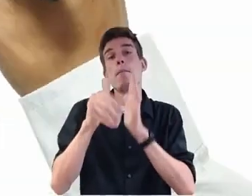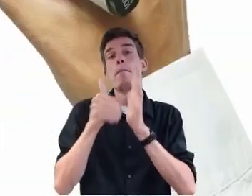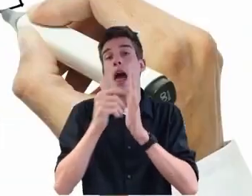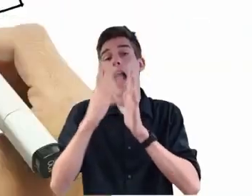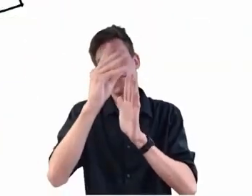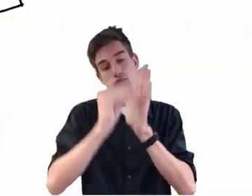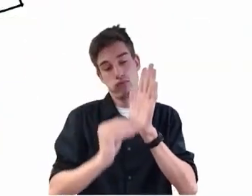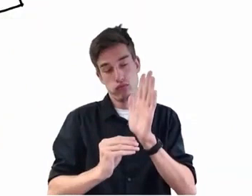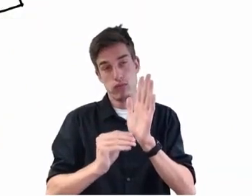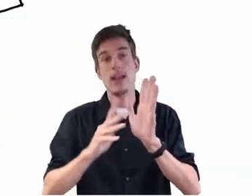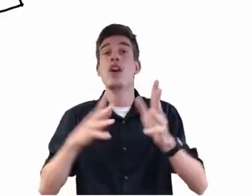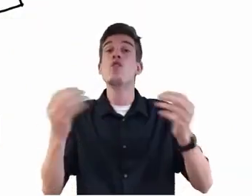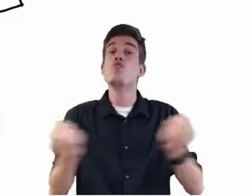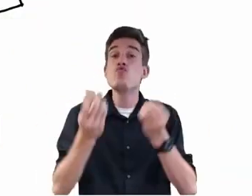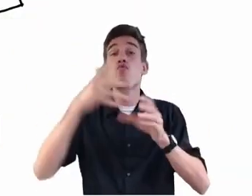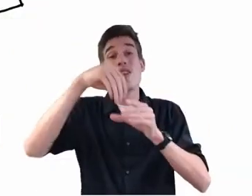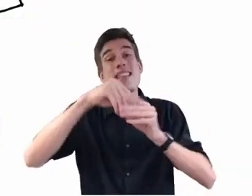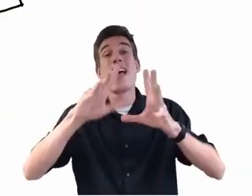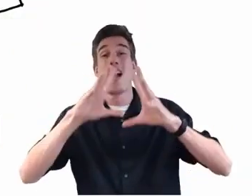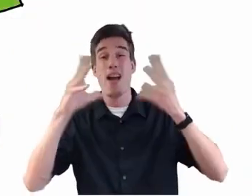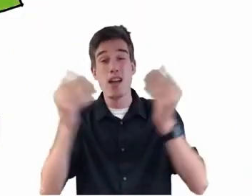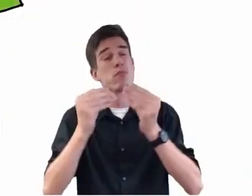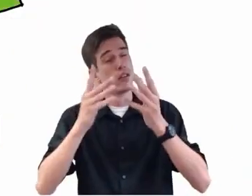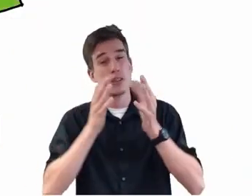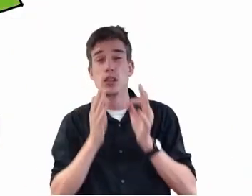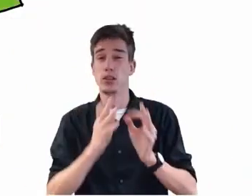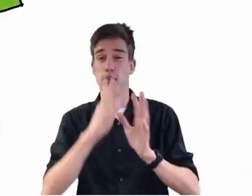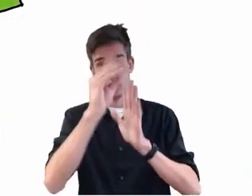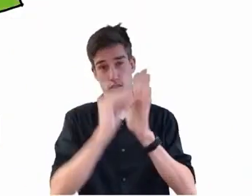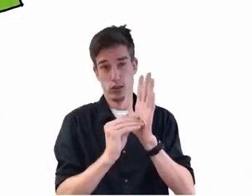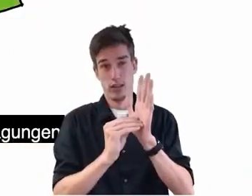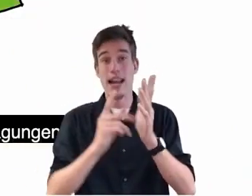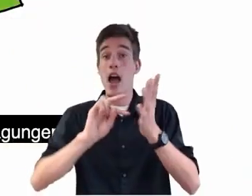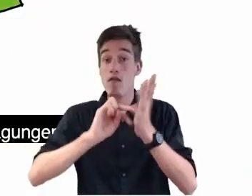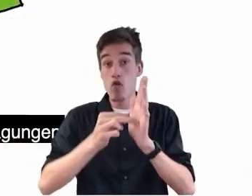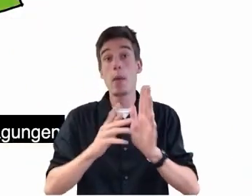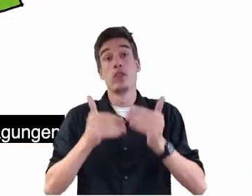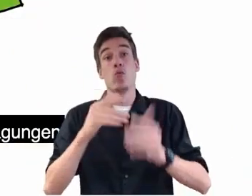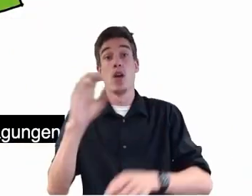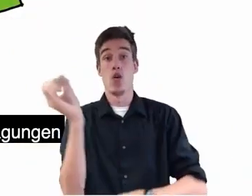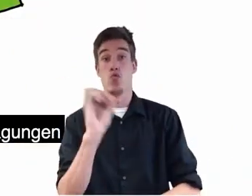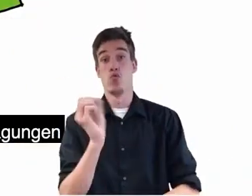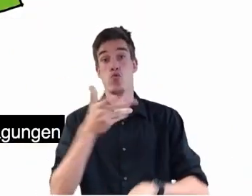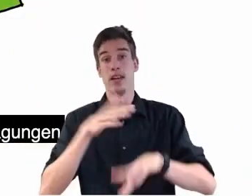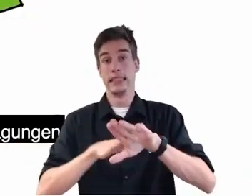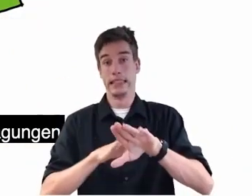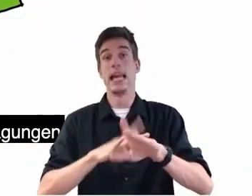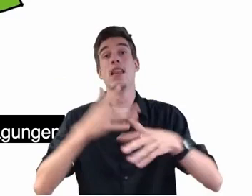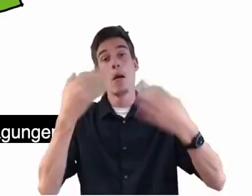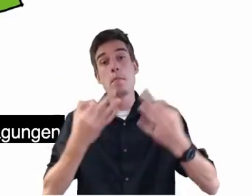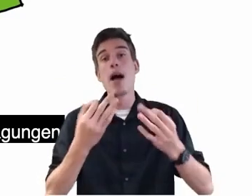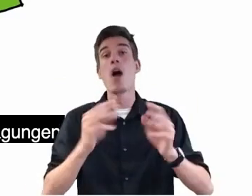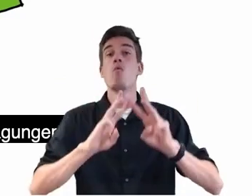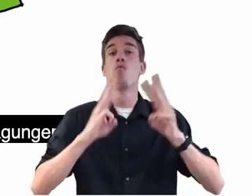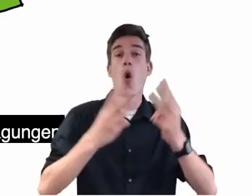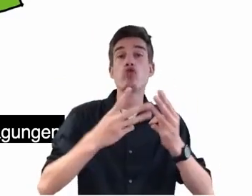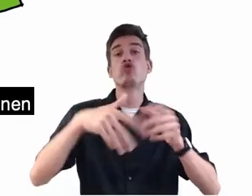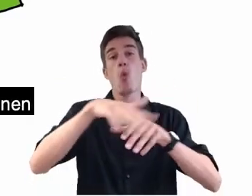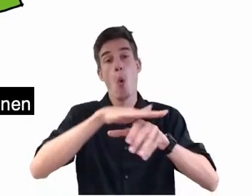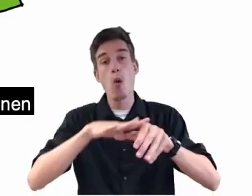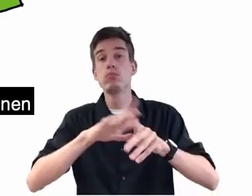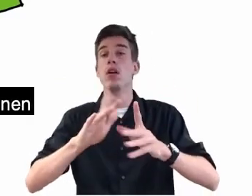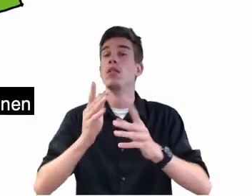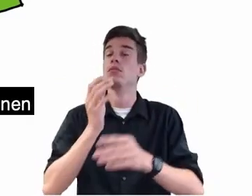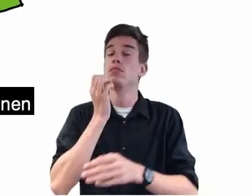alles was in der übung passiert die vorbereitung ist das herzstück der übung denn in dieser zeit bilden sich in workshops und auf tagungen